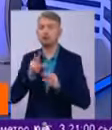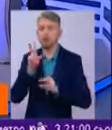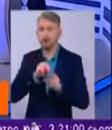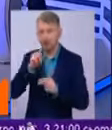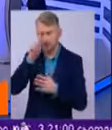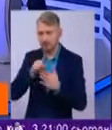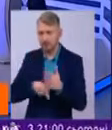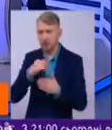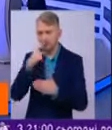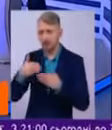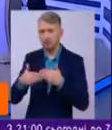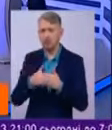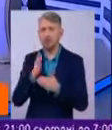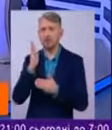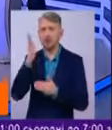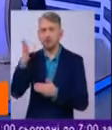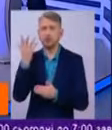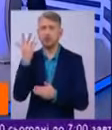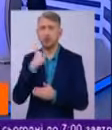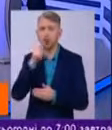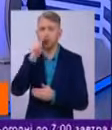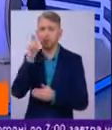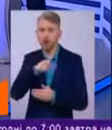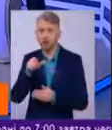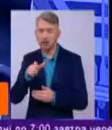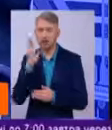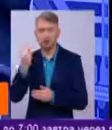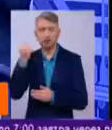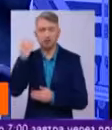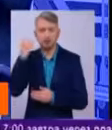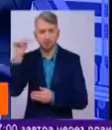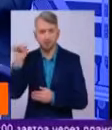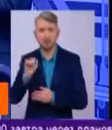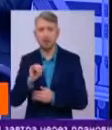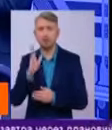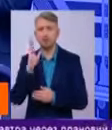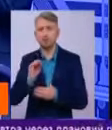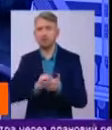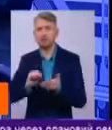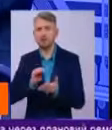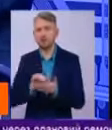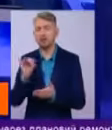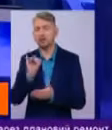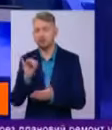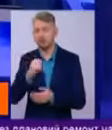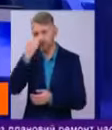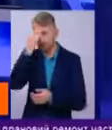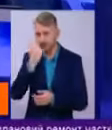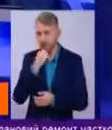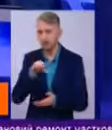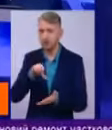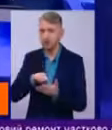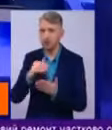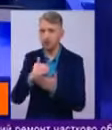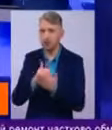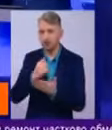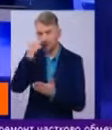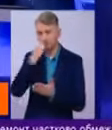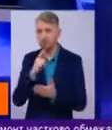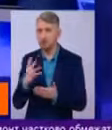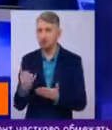вірити і наближати те майбутнє, коли українці будуть переможцями і будуть писати історію. Дякую, панове, за участь у програмі. Спасибі, що